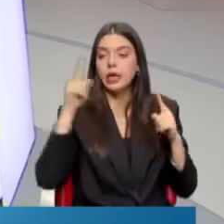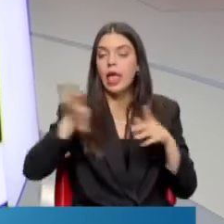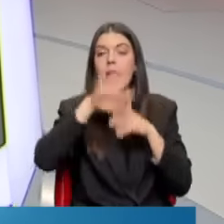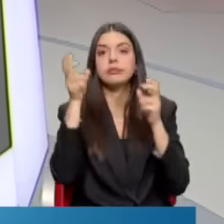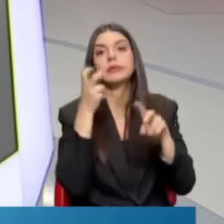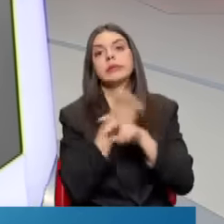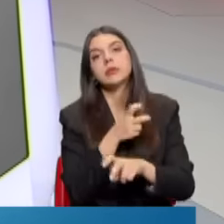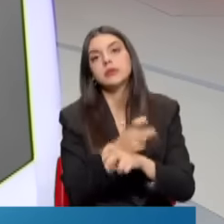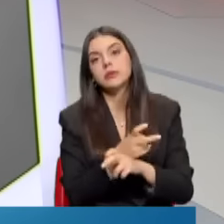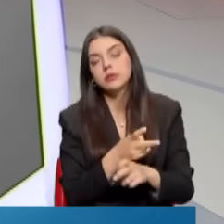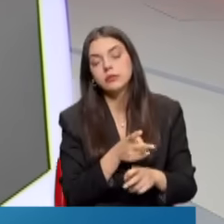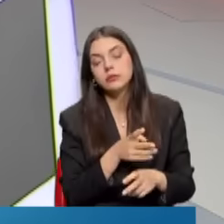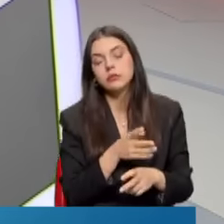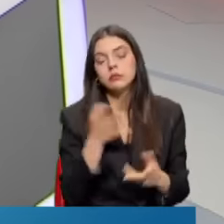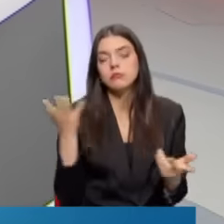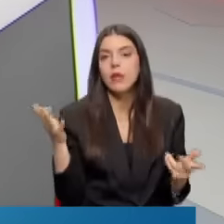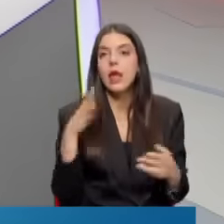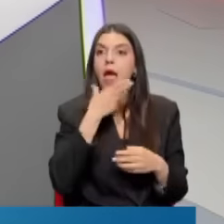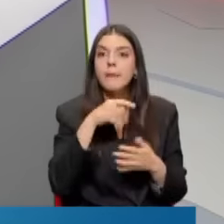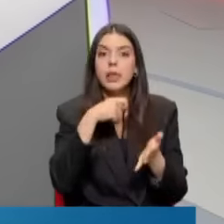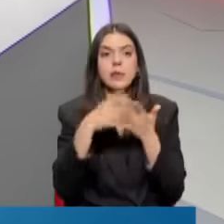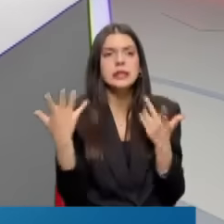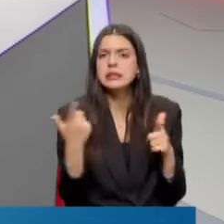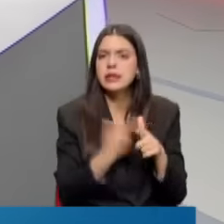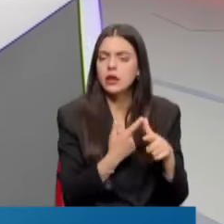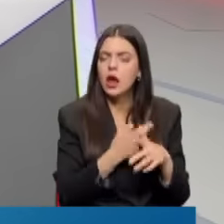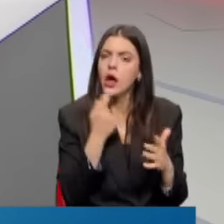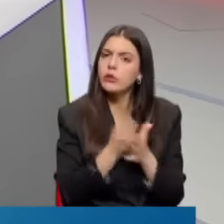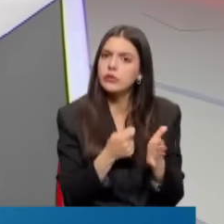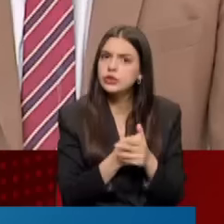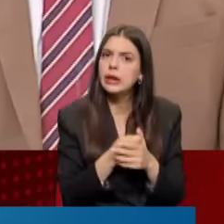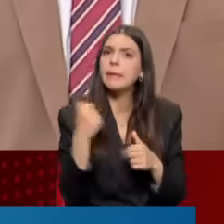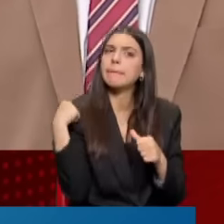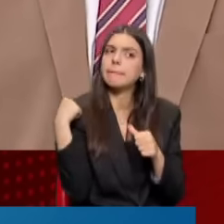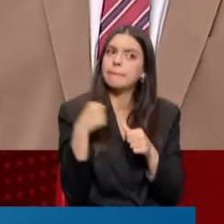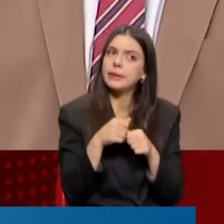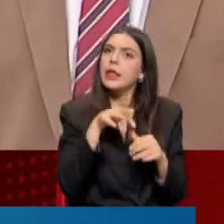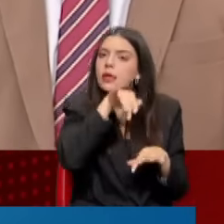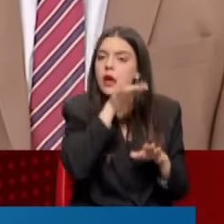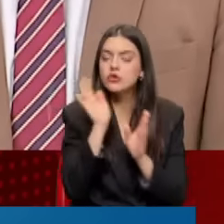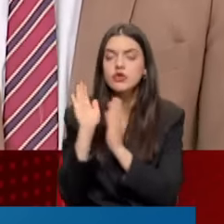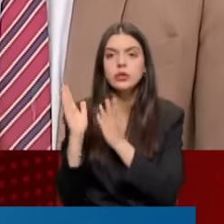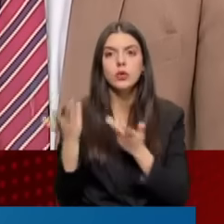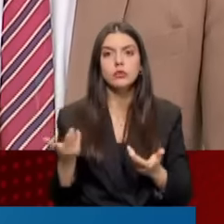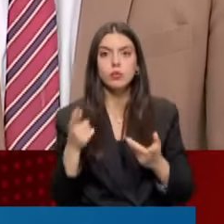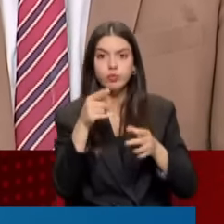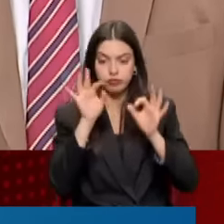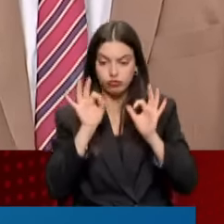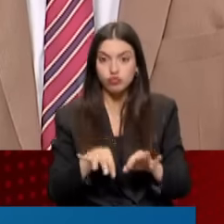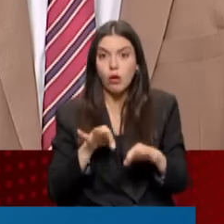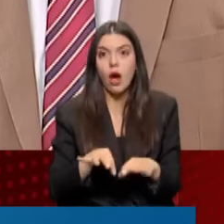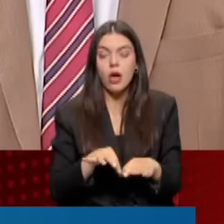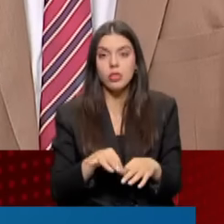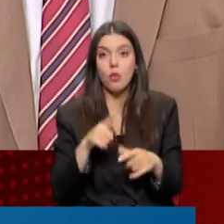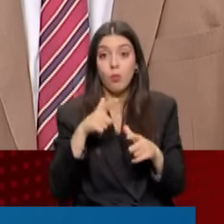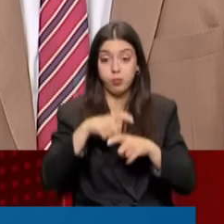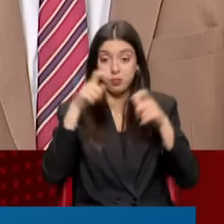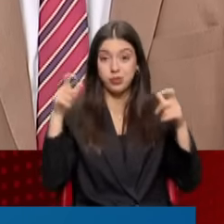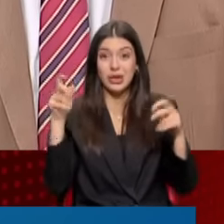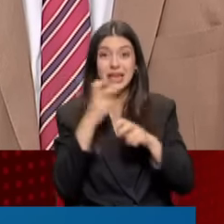başka bir boyut emekli maaşıyla nasıl kira ödeyecekler yani bir de yaşlanıyoruz Yani bu halihazırda büyüyen bir kriz